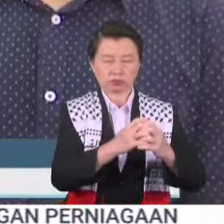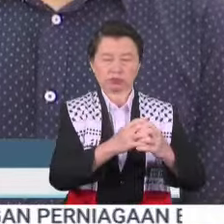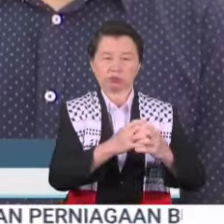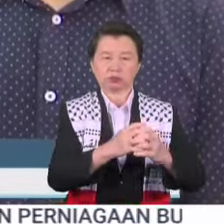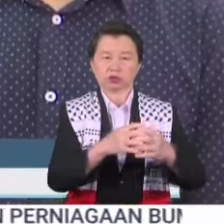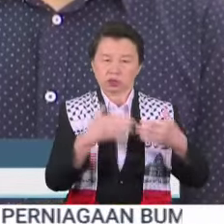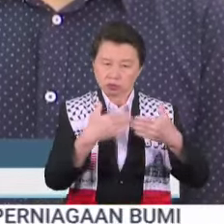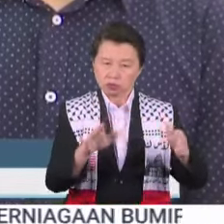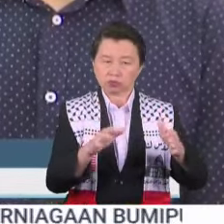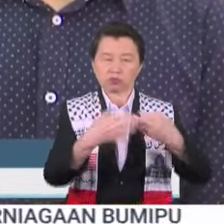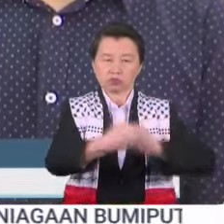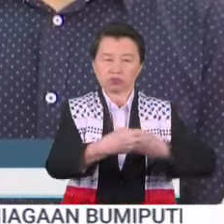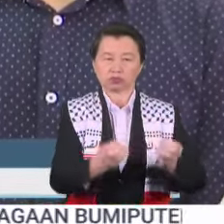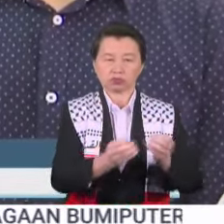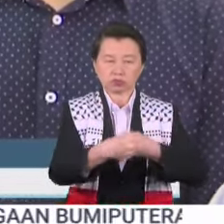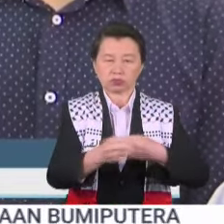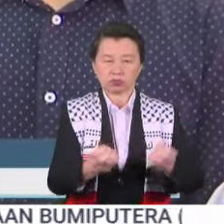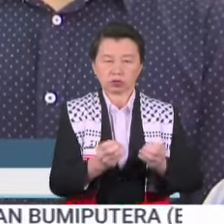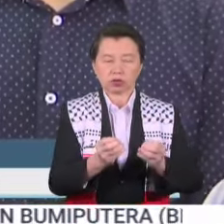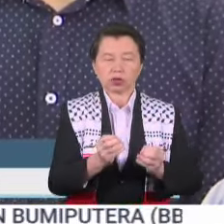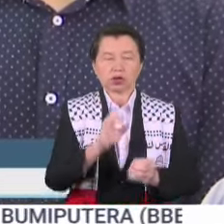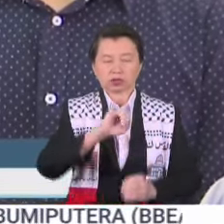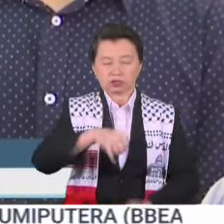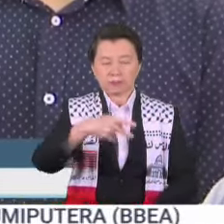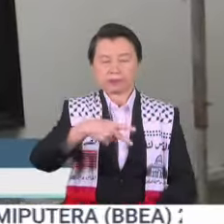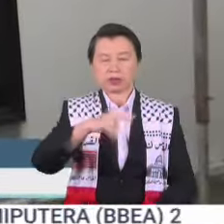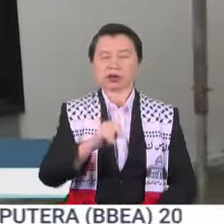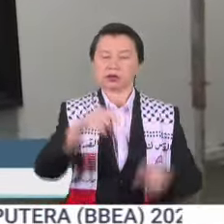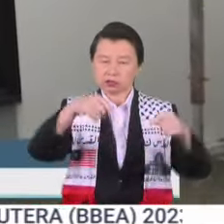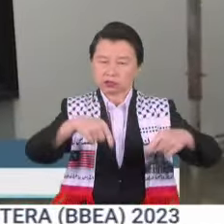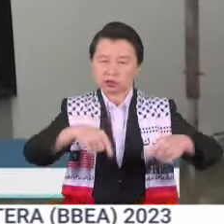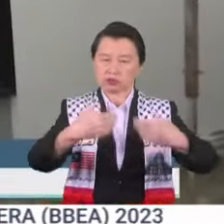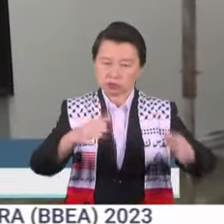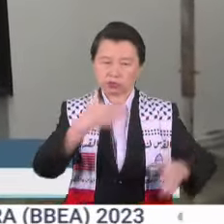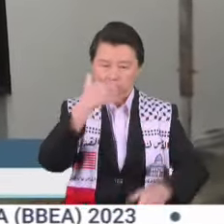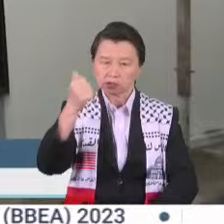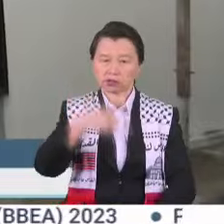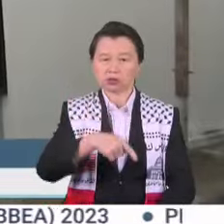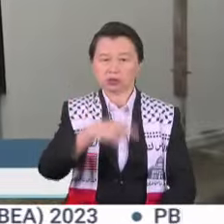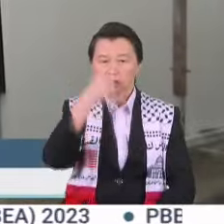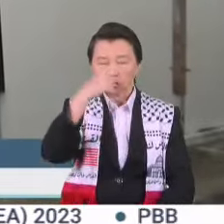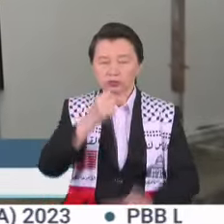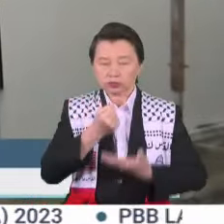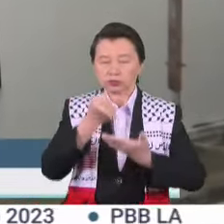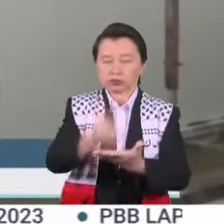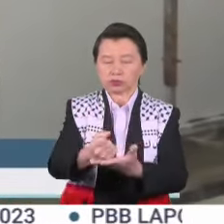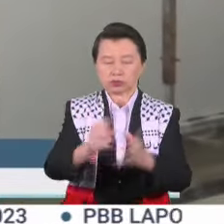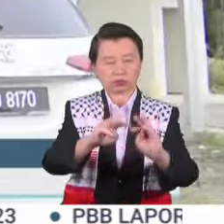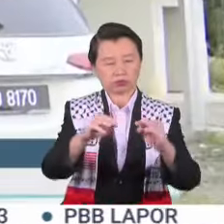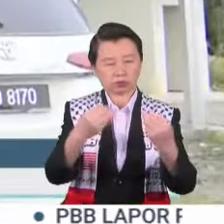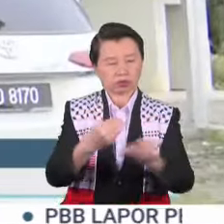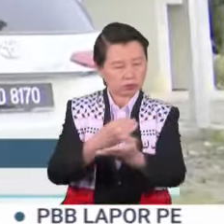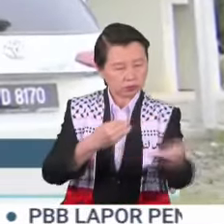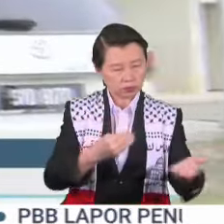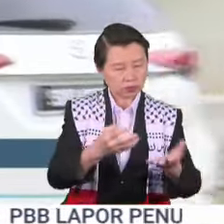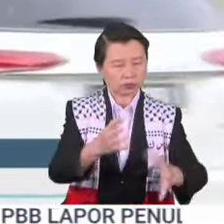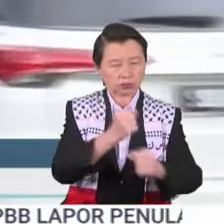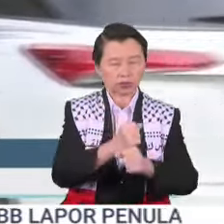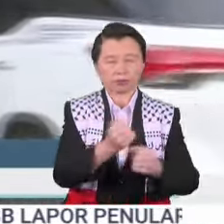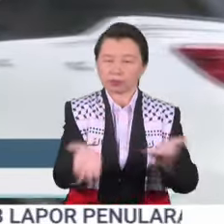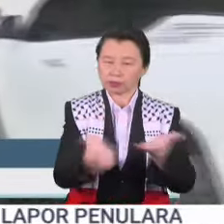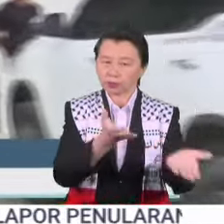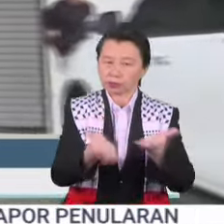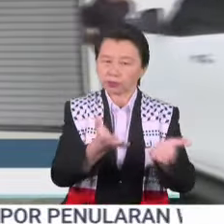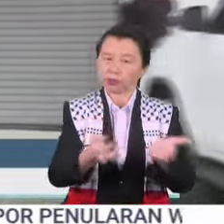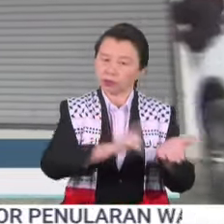kita membuka sebuah pejabat operasi JPN di sini bagi membantu masyarakat untuk mendapatkan